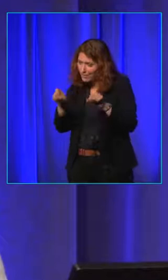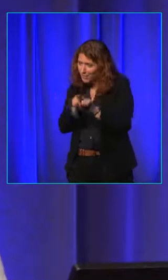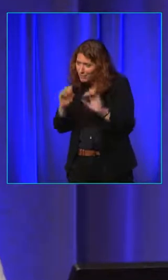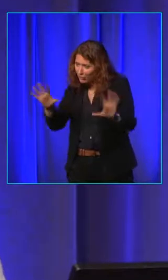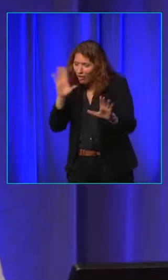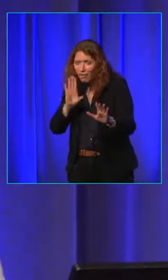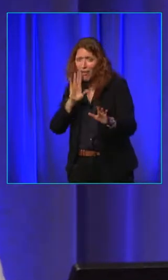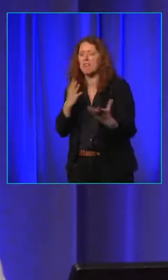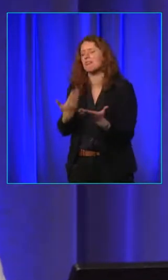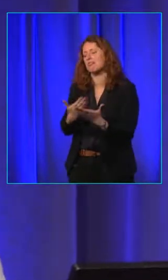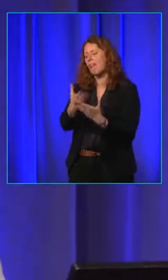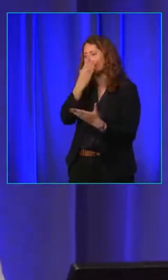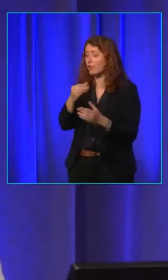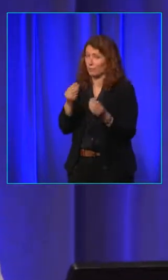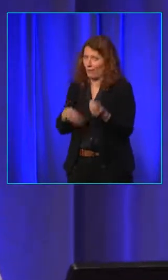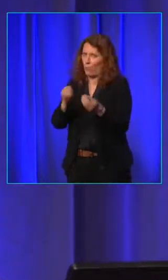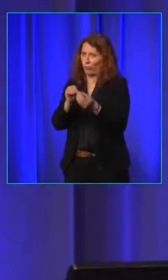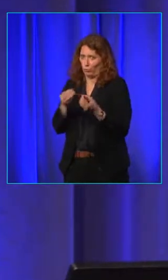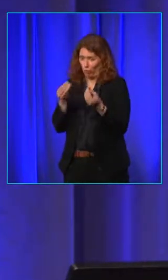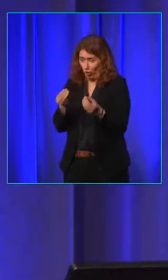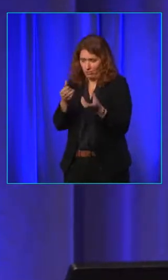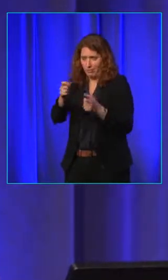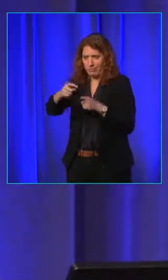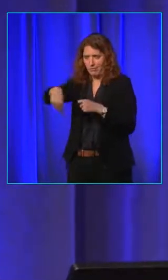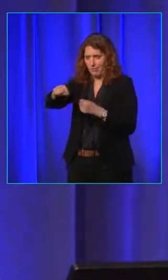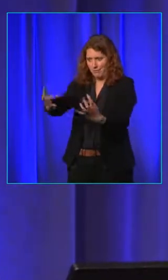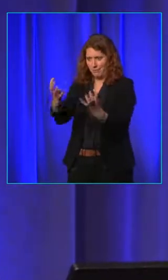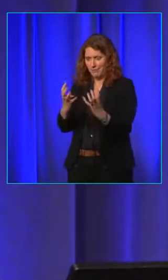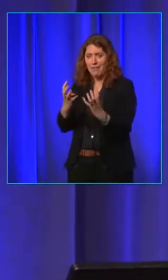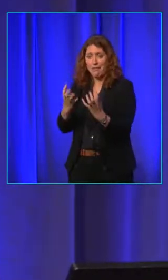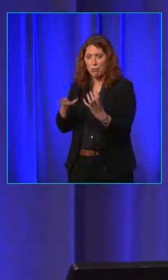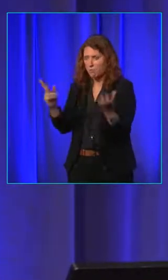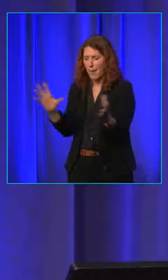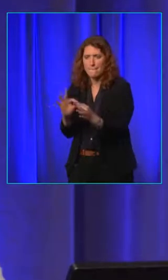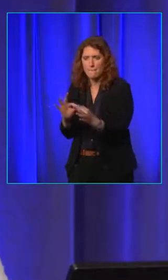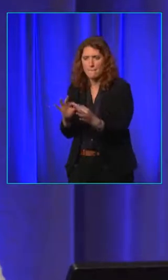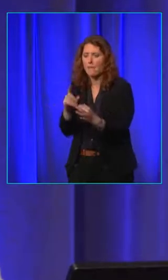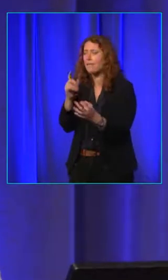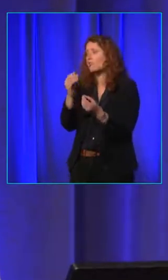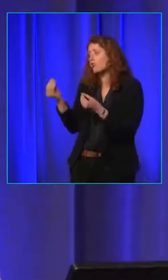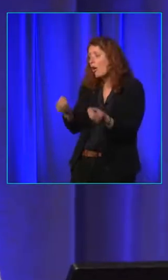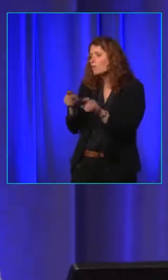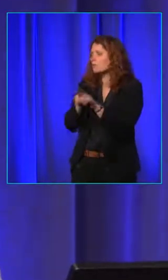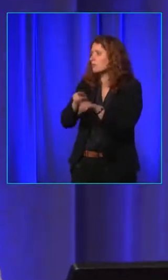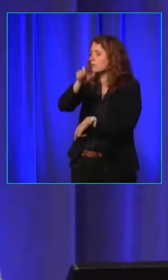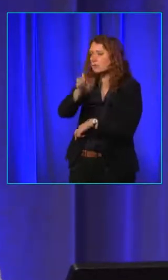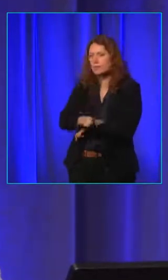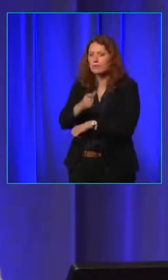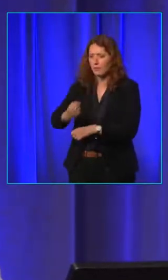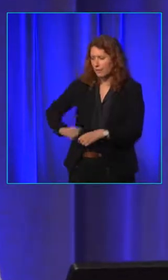ça renforce la cohésion. Ça veut dire que le sportif qui est blessé ne se sont pas mis en quarantaine. Ça renforce la